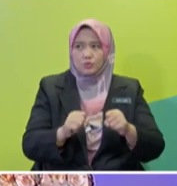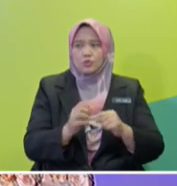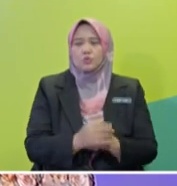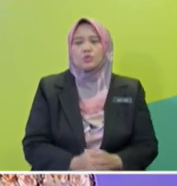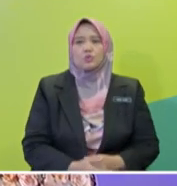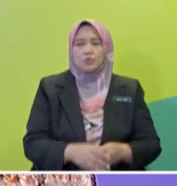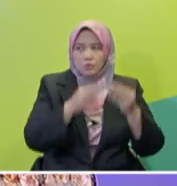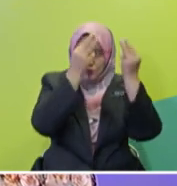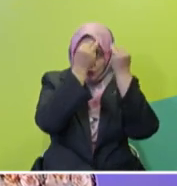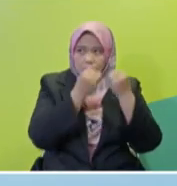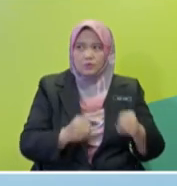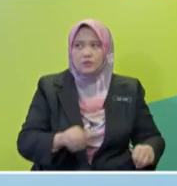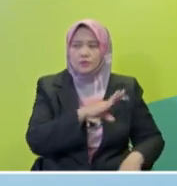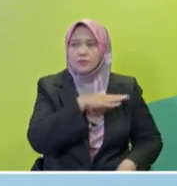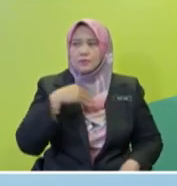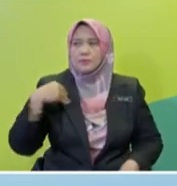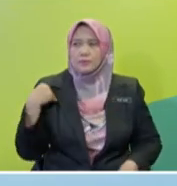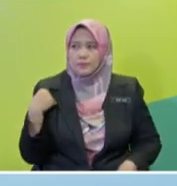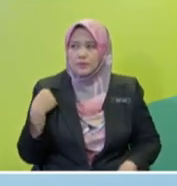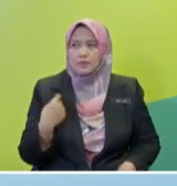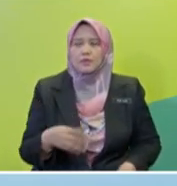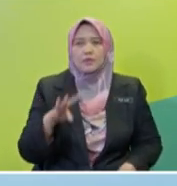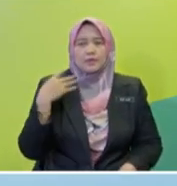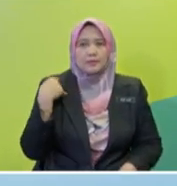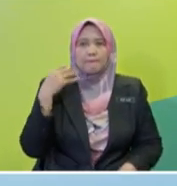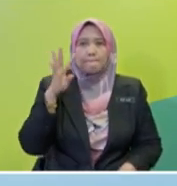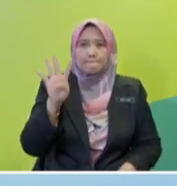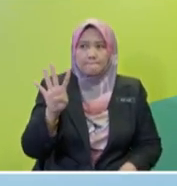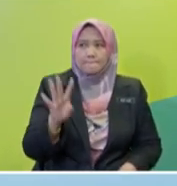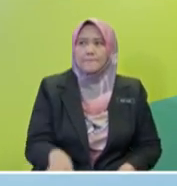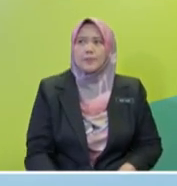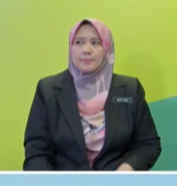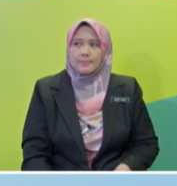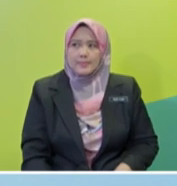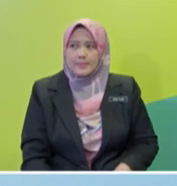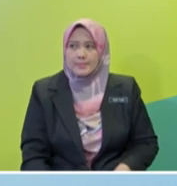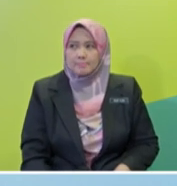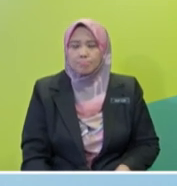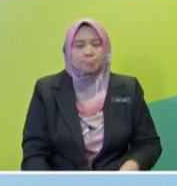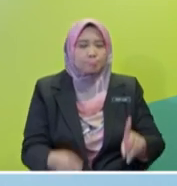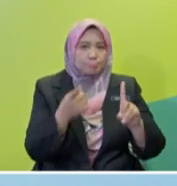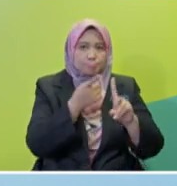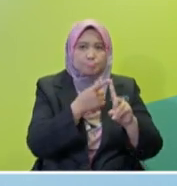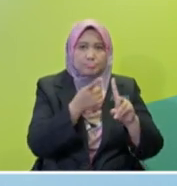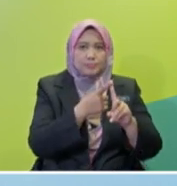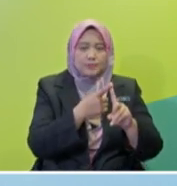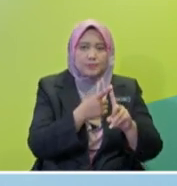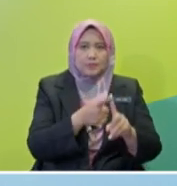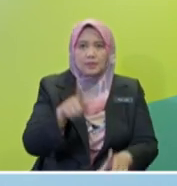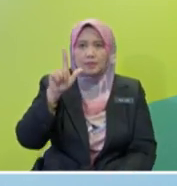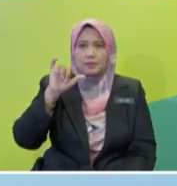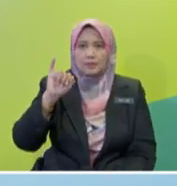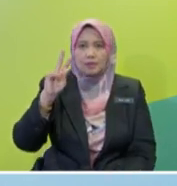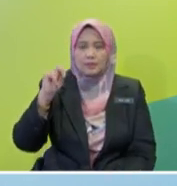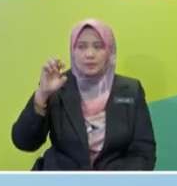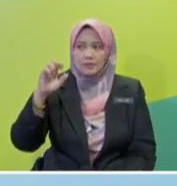kita akan lihat satu persatu struktur lainnya suatu cabang struktur roda dan juga struktur hierarki jadi struktur ini dia